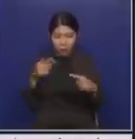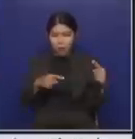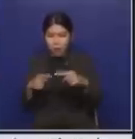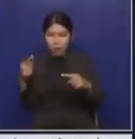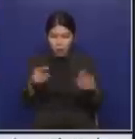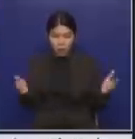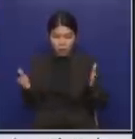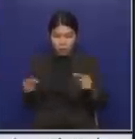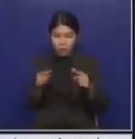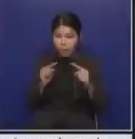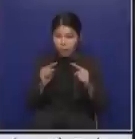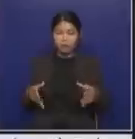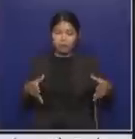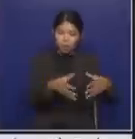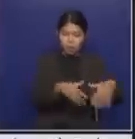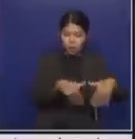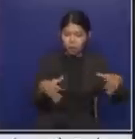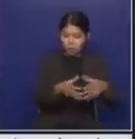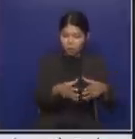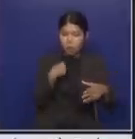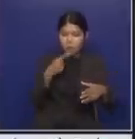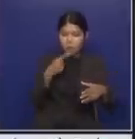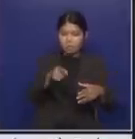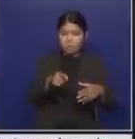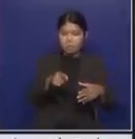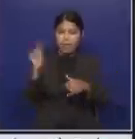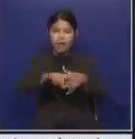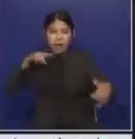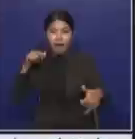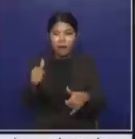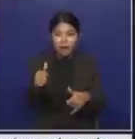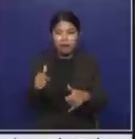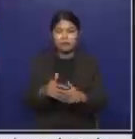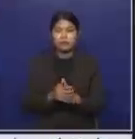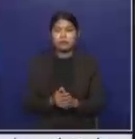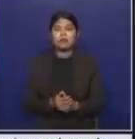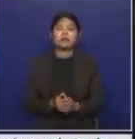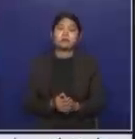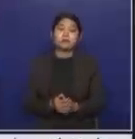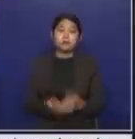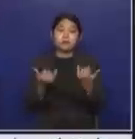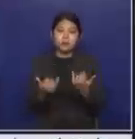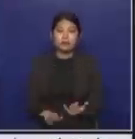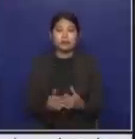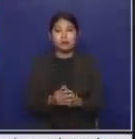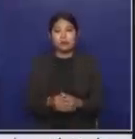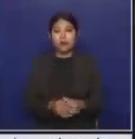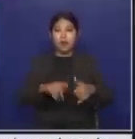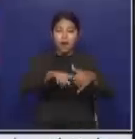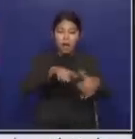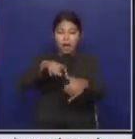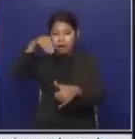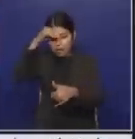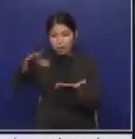จนประชาชนกลุ่มหนึ่งรู้สึกว่าตนเองได้รับใบอนุญาตให้ฆ่าจากรัฐบาลจนนำมาซึ่งโศกนากรรมการสังหารหมู่